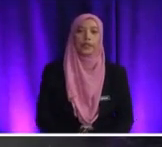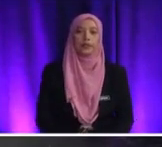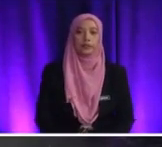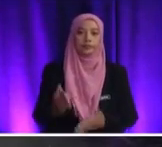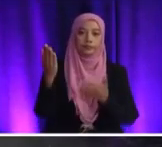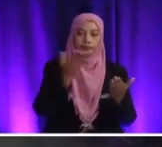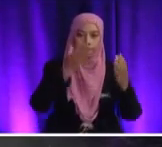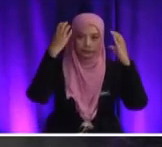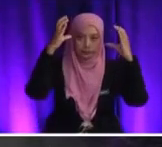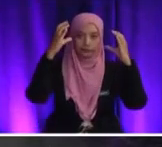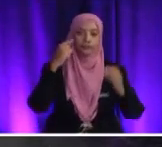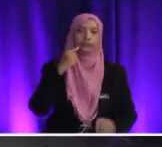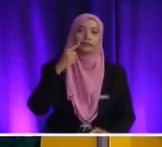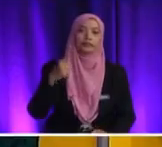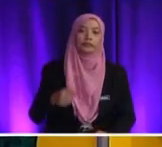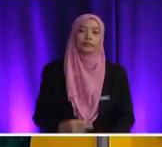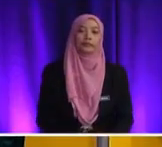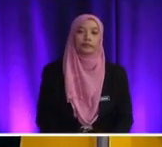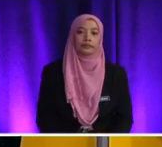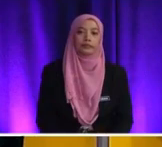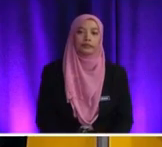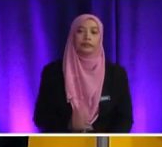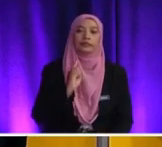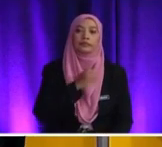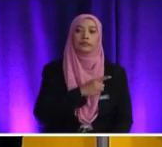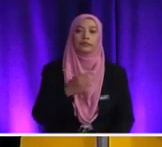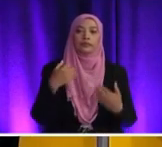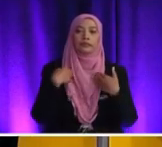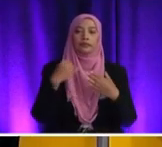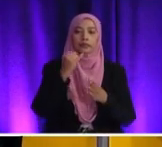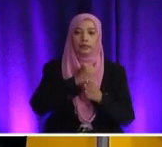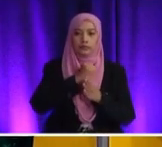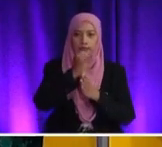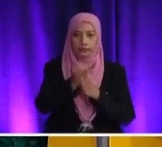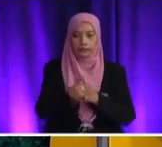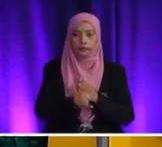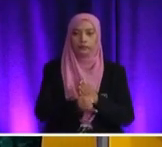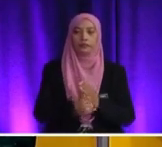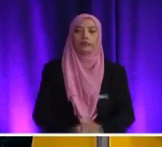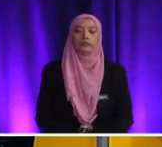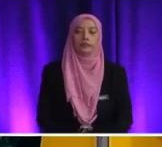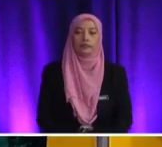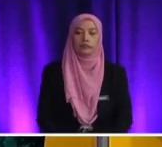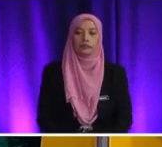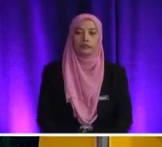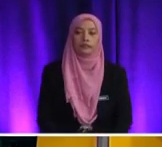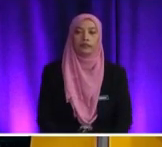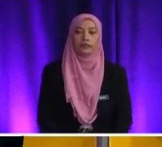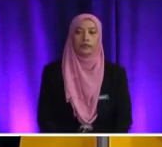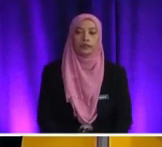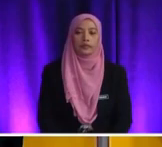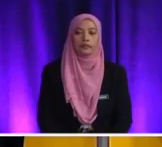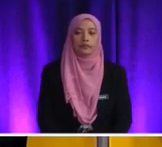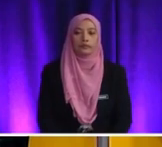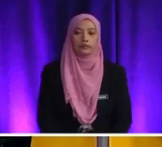yeah kita berada pada Penghujung gaya gejala sakit masih kita